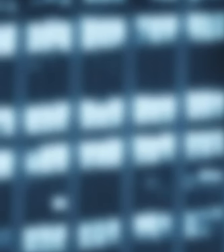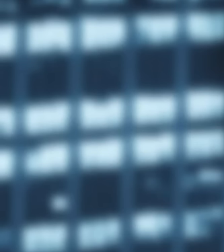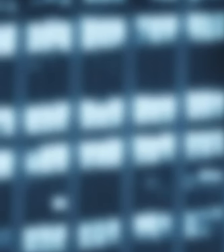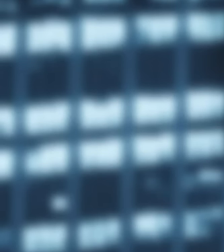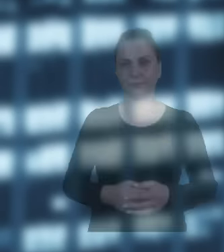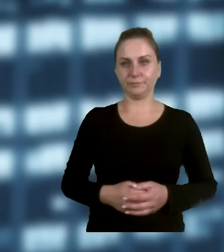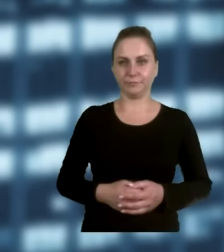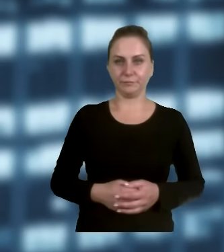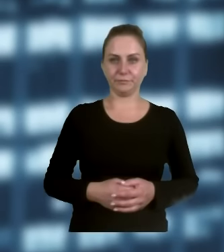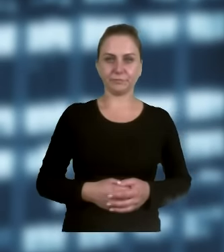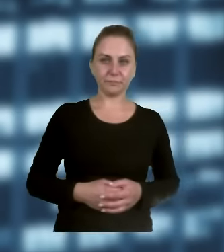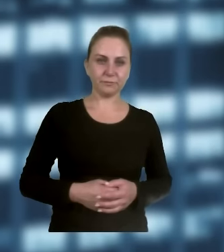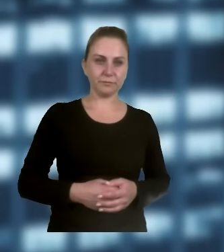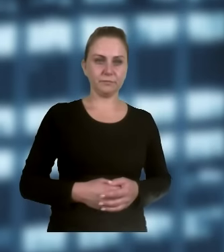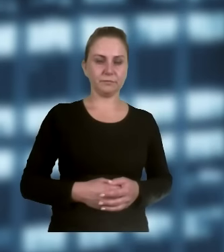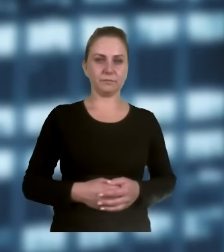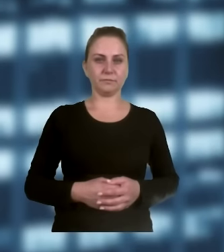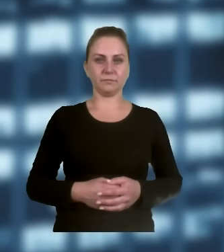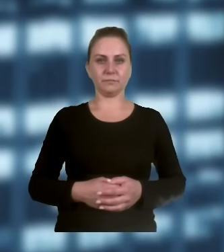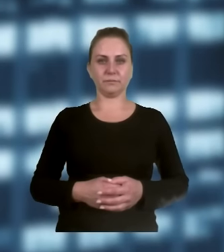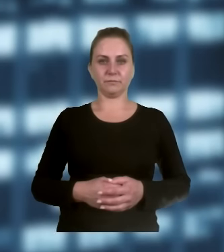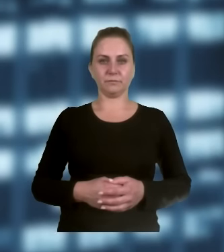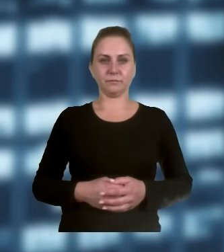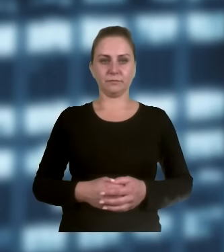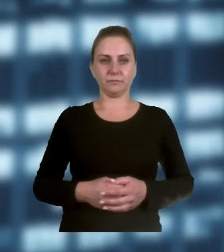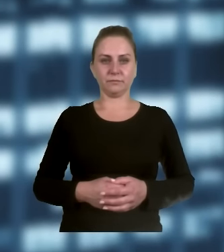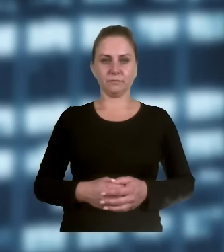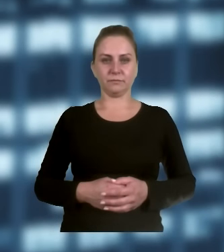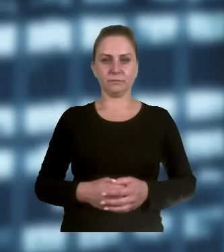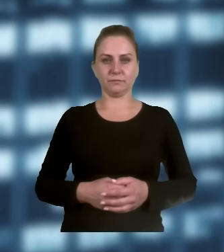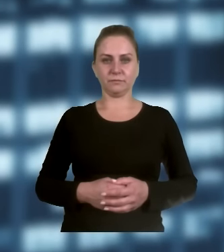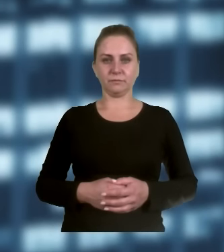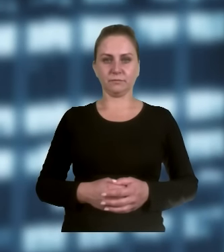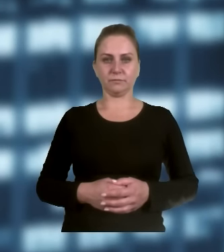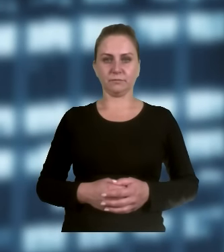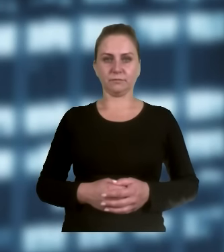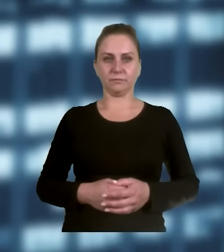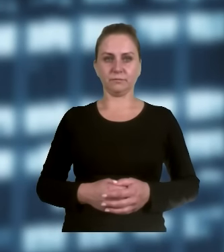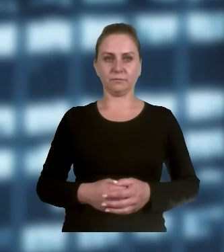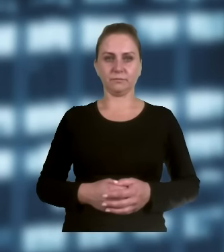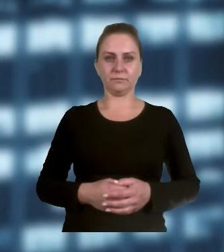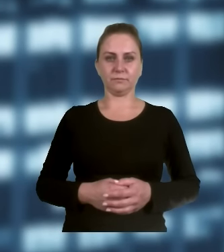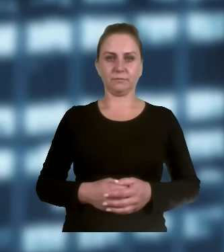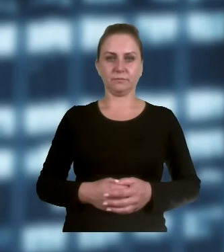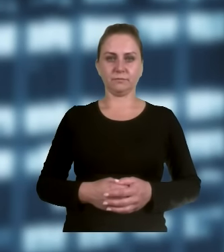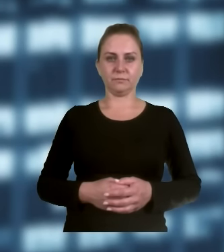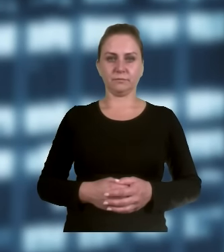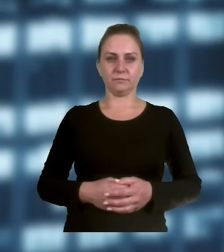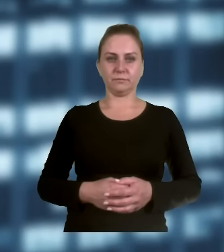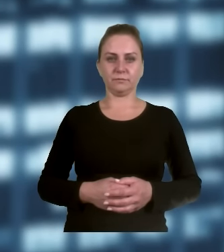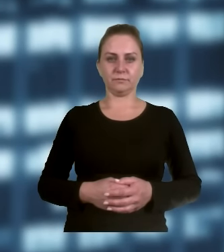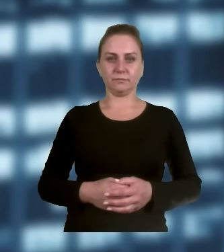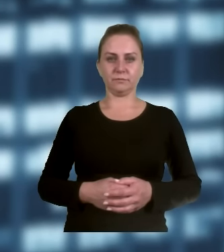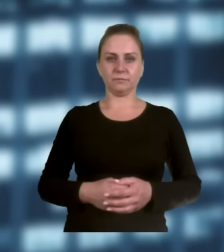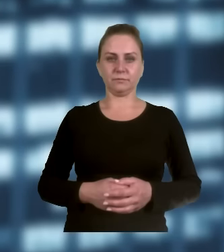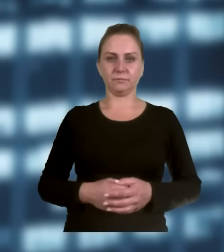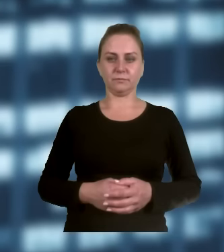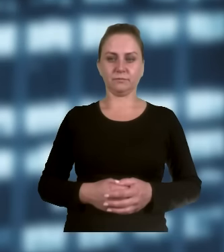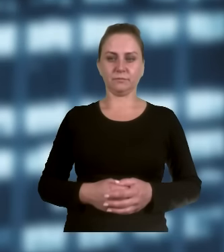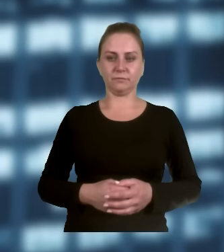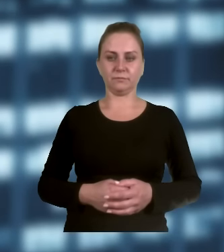Gazety Polskiej. Wierzę, że budowanie społeczeństwa obywatelskiego, w którym uczestniczą kluby Gazety Polskiej, daje nadzieję na to,